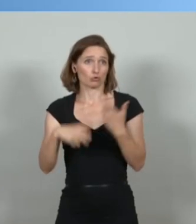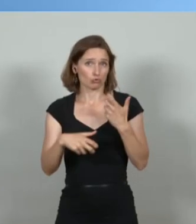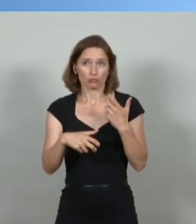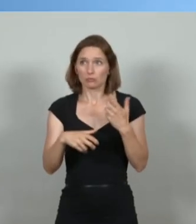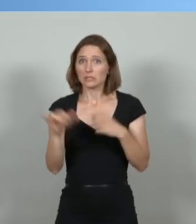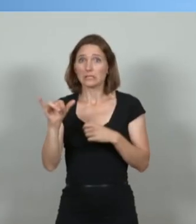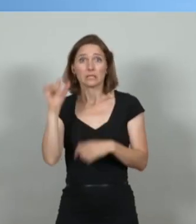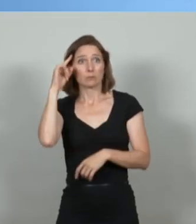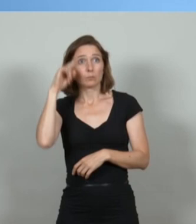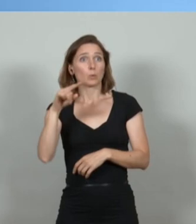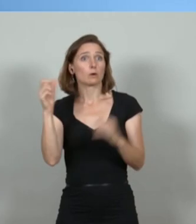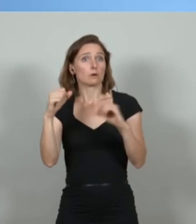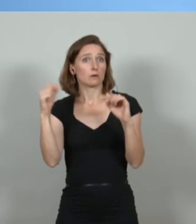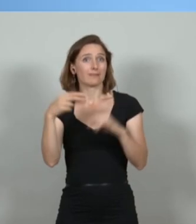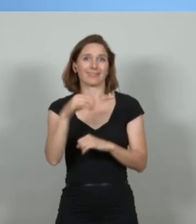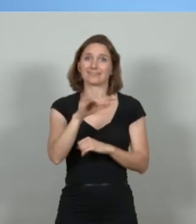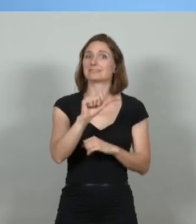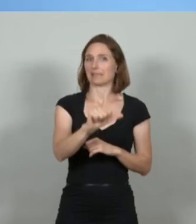vote pour NASA